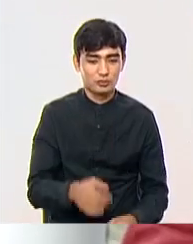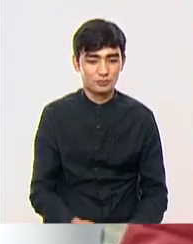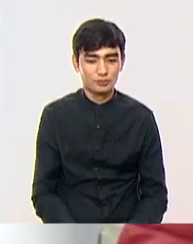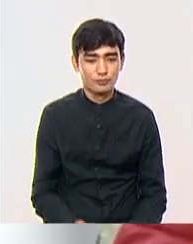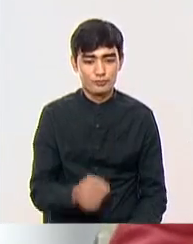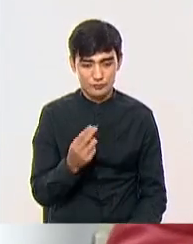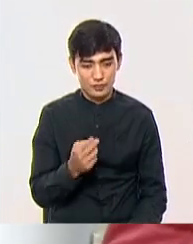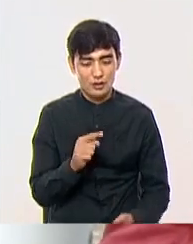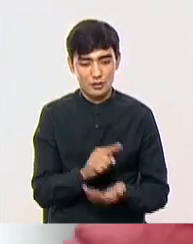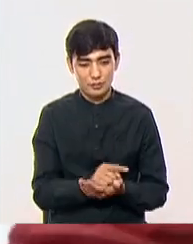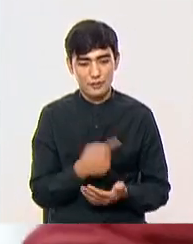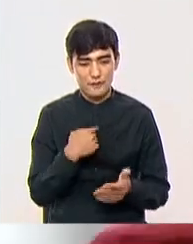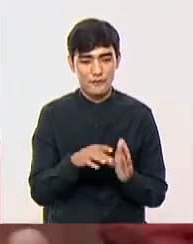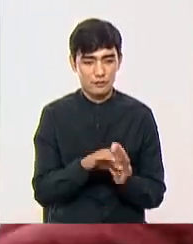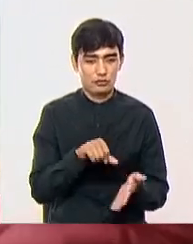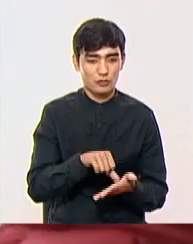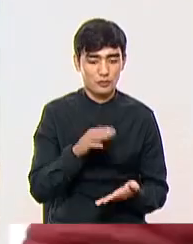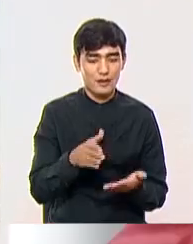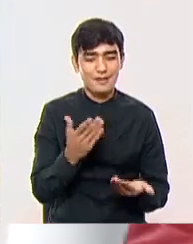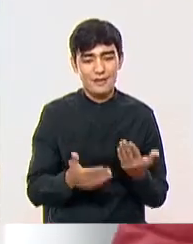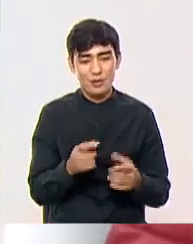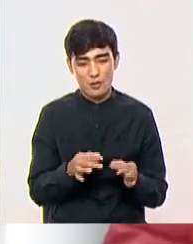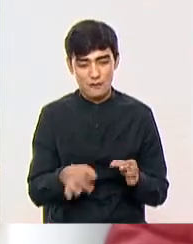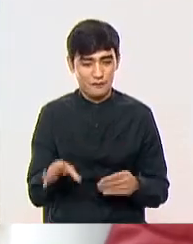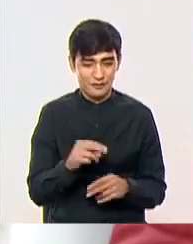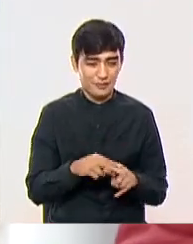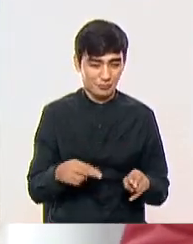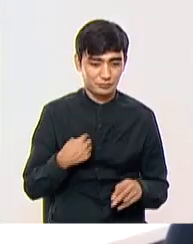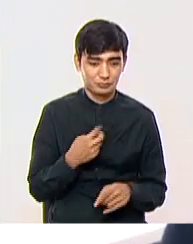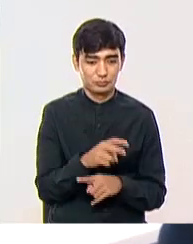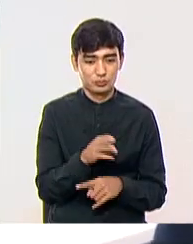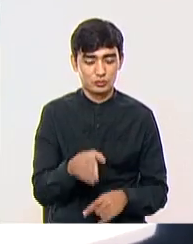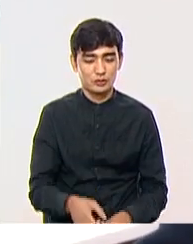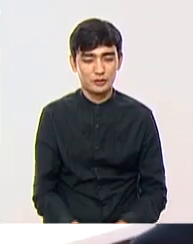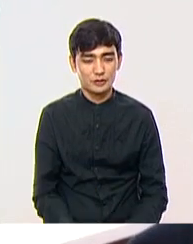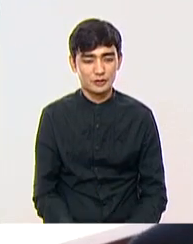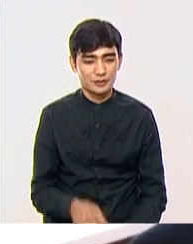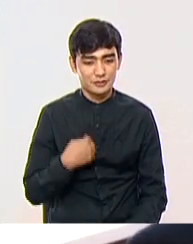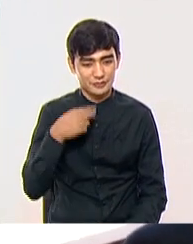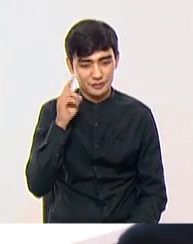Да конечно я пойду на выборы вот как и все нормальные люди пойдем на выборы будем выбирать Казахстан